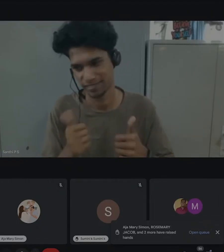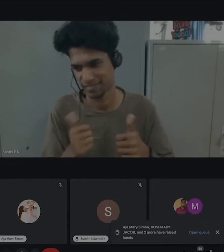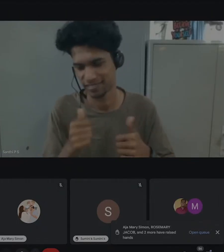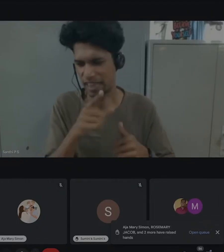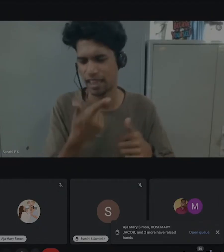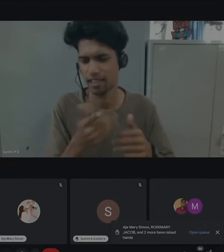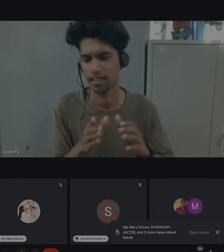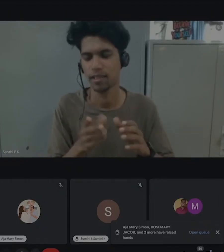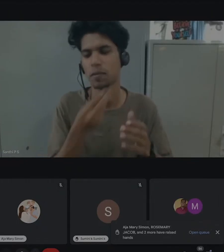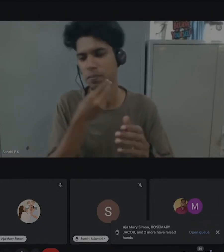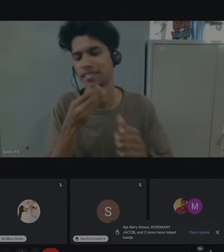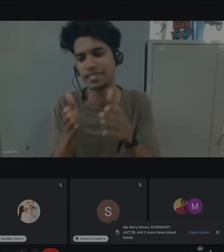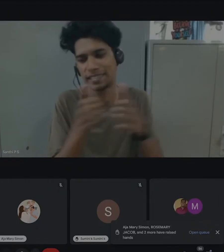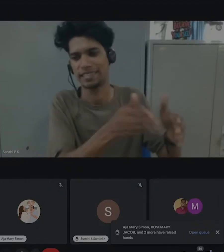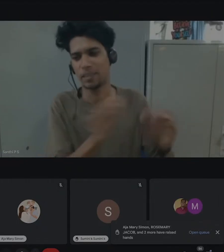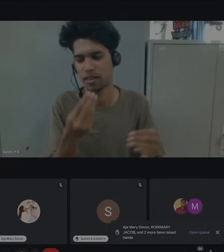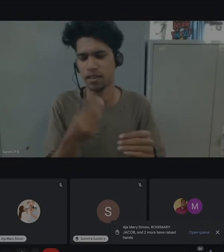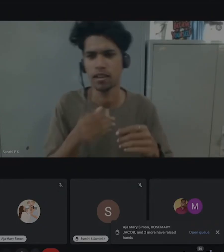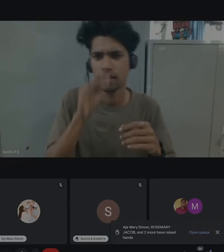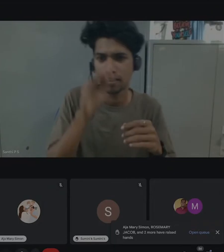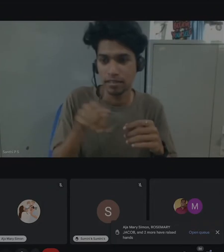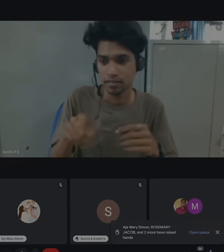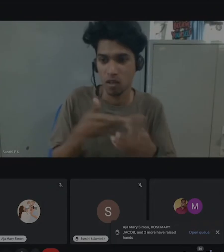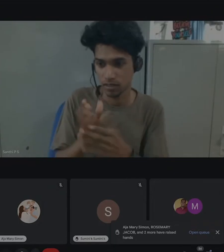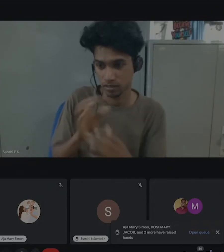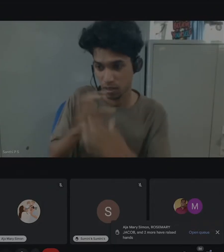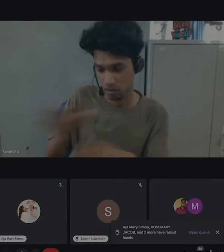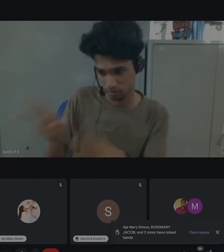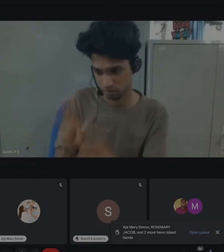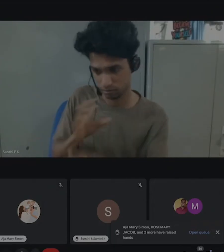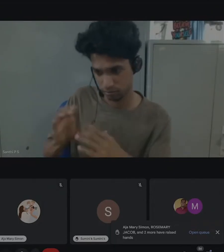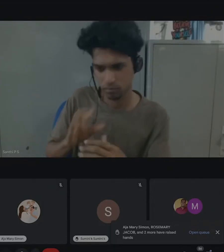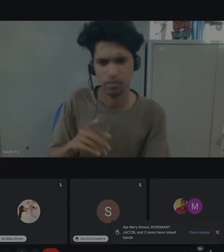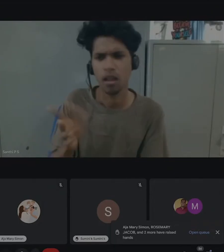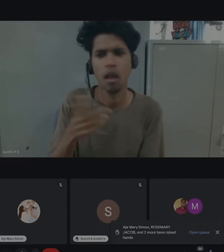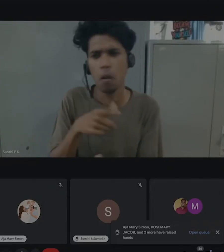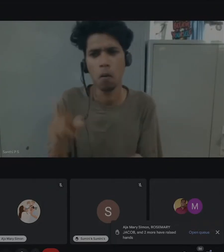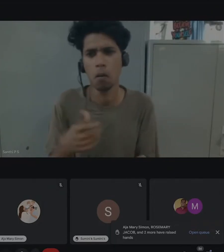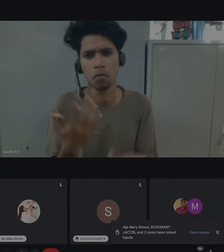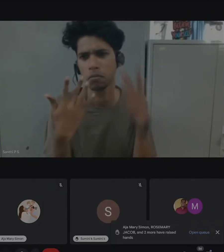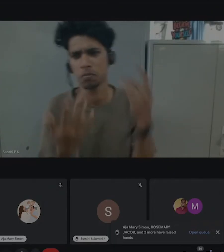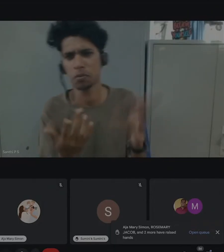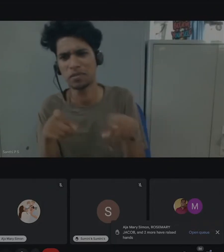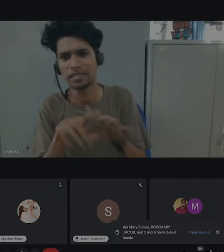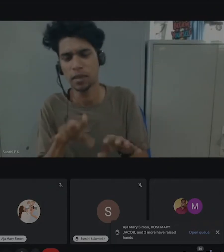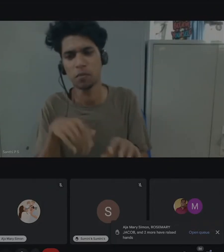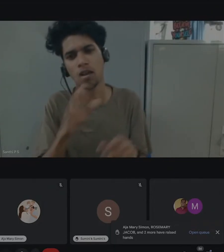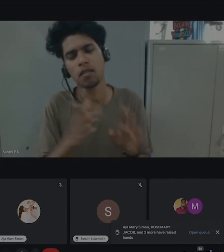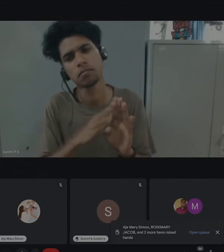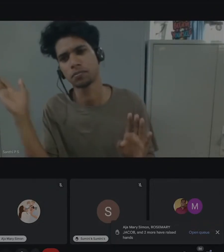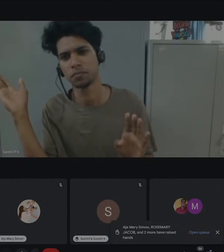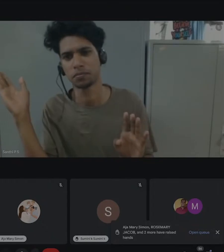ഒഴിവാക്കിയിട്ട് കുഞ്ഞുമായിട്ട് നമ്മൾ സംസാരിക്കാൻ നിന്ന കുഞ്ഞുങ്ങൾ നിൽക്കില്ല. അവരുമായിട്ട് നമ്മൾ കളിക്കുക വേണം ചെയ്യാൻ. കളിയുടെ ഇടയിലൂടെ കഥകളും കാര്യങ്ങളും പറയുമ്പോൾ അവർ